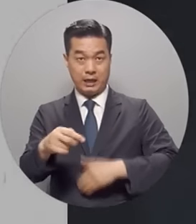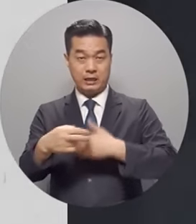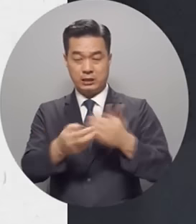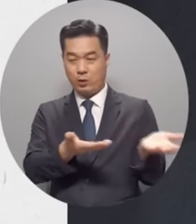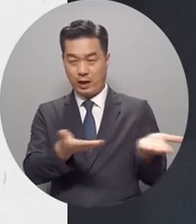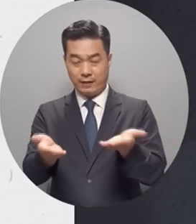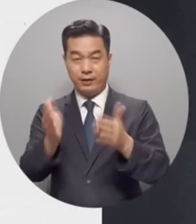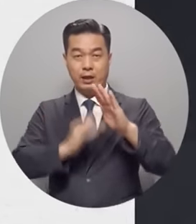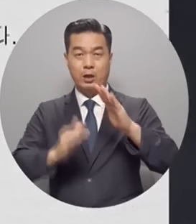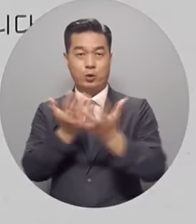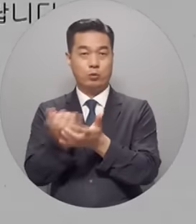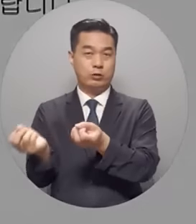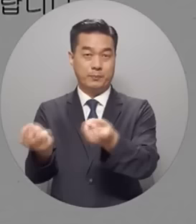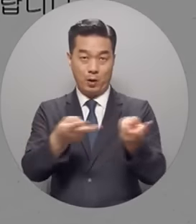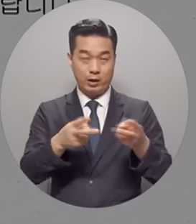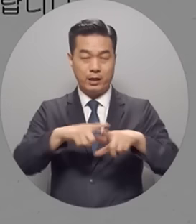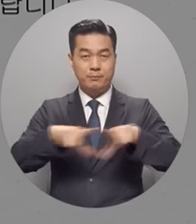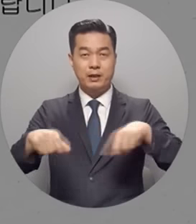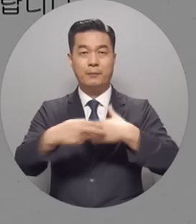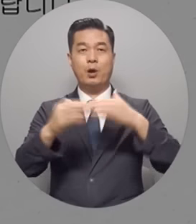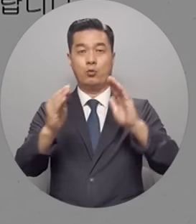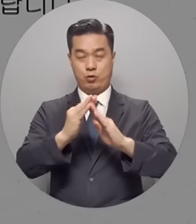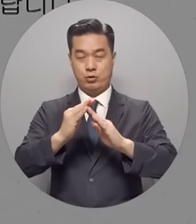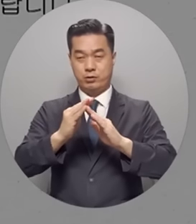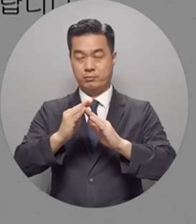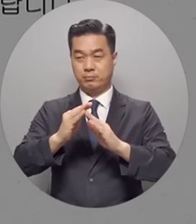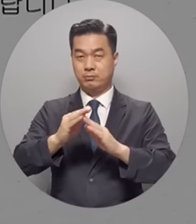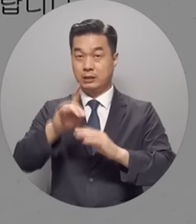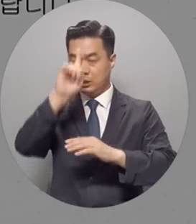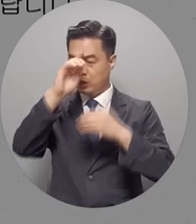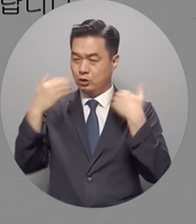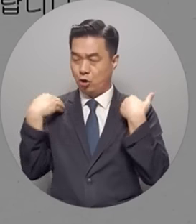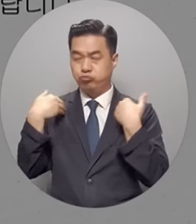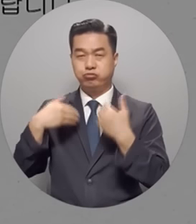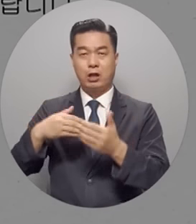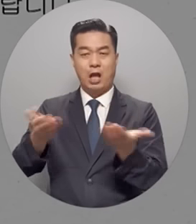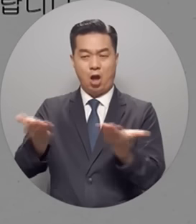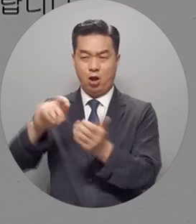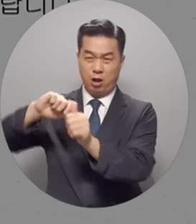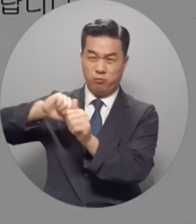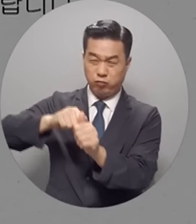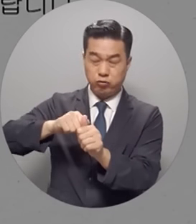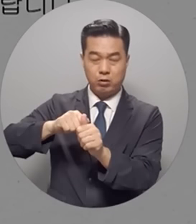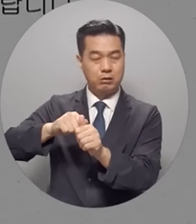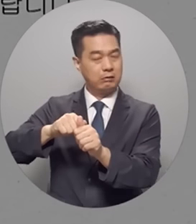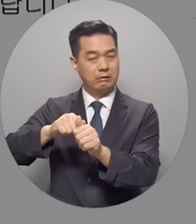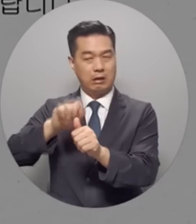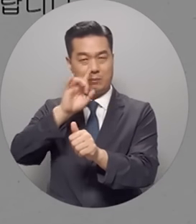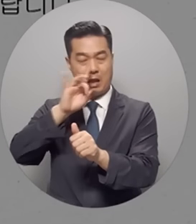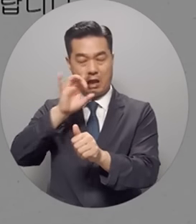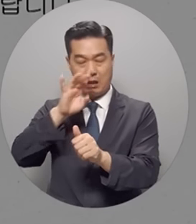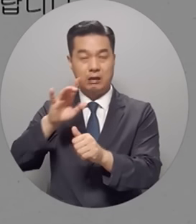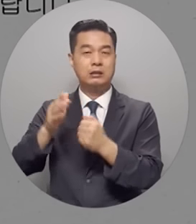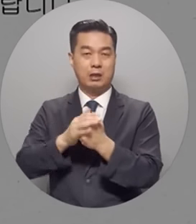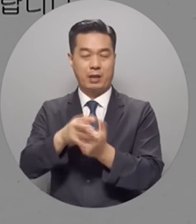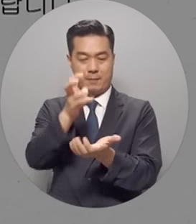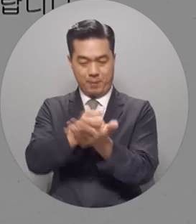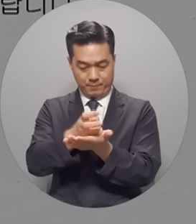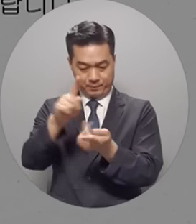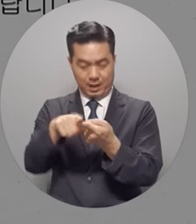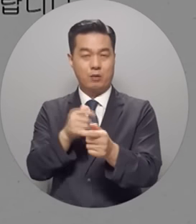공문을 보내 민간병원에 정부가 부당한 노동을 강요하는 것을 엄중 경고하고 모든 법적 조치를